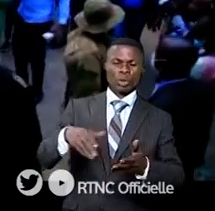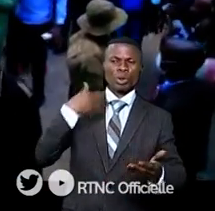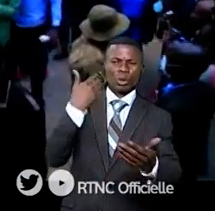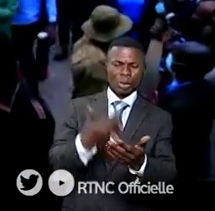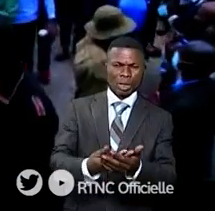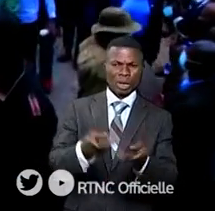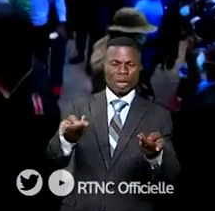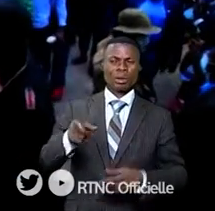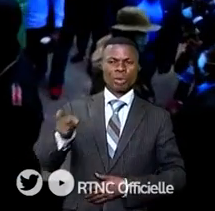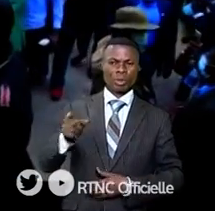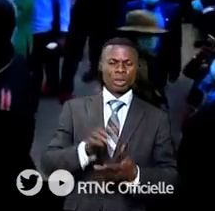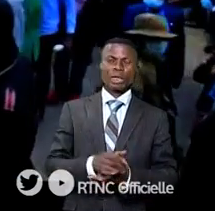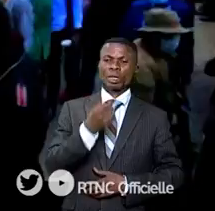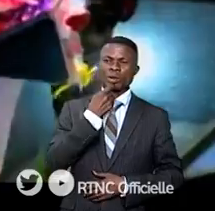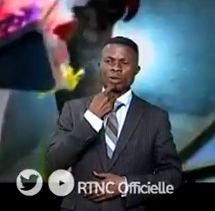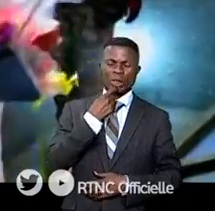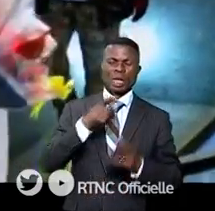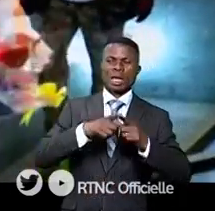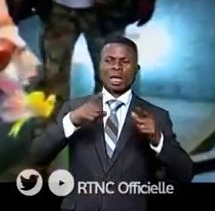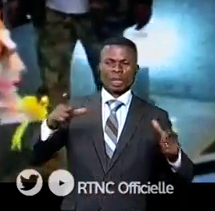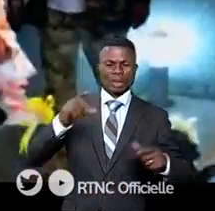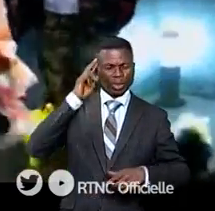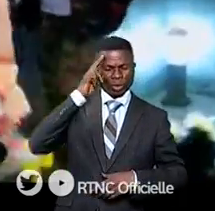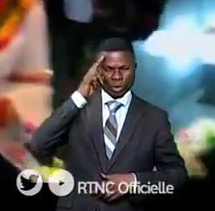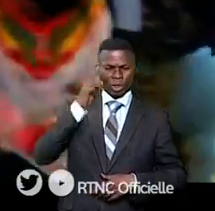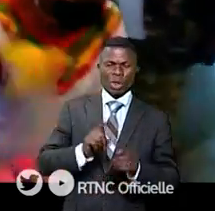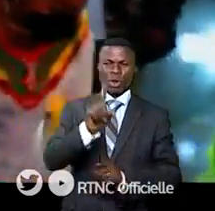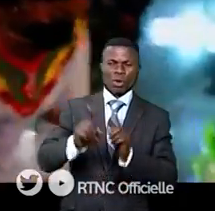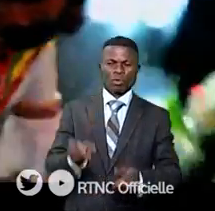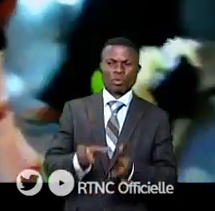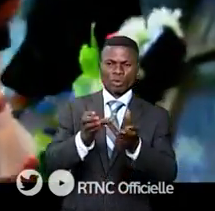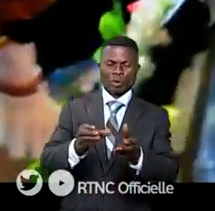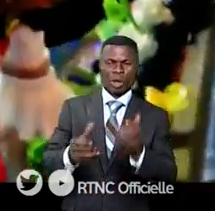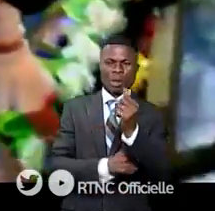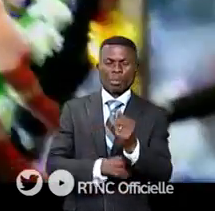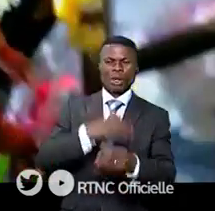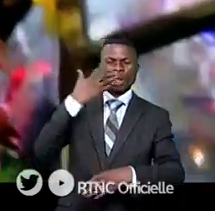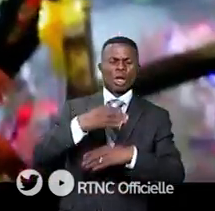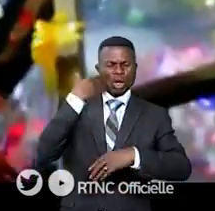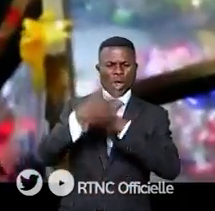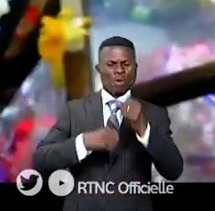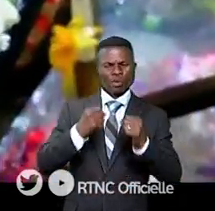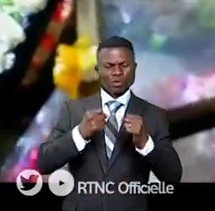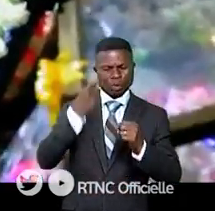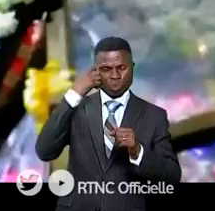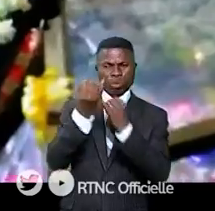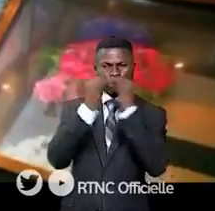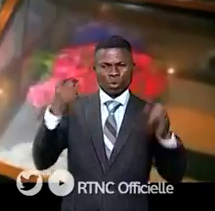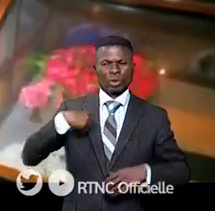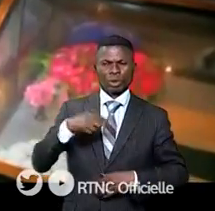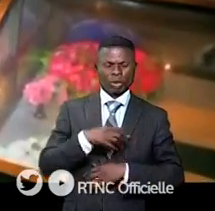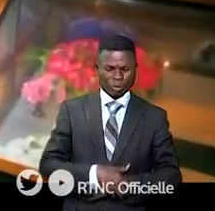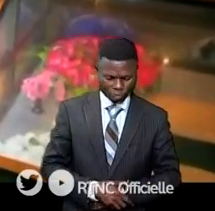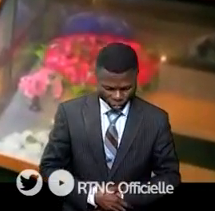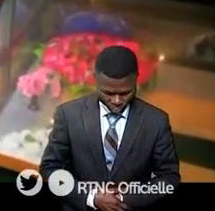ce site. L'histoire étant la plus grande source d'inspiration, les hommes qui l'ont bâti méritent que l'on se souvienne d'eux. En s'inclinant devant la